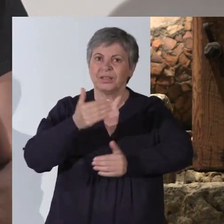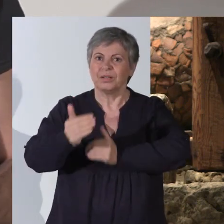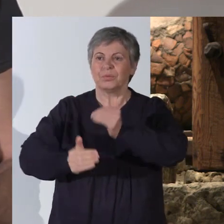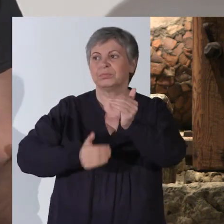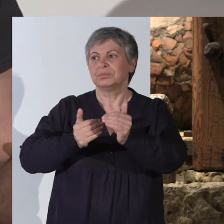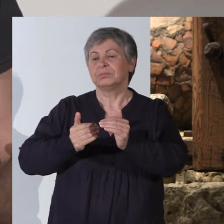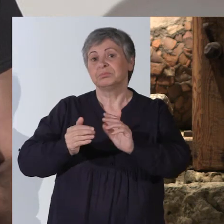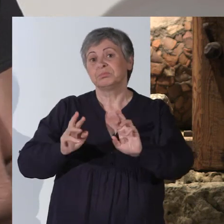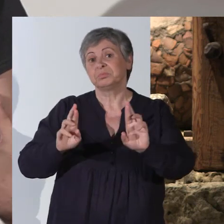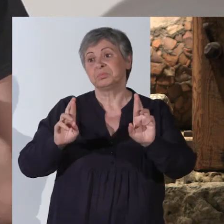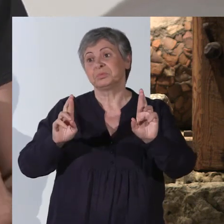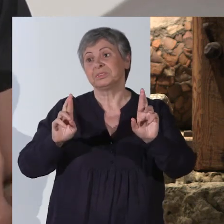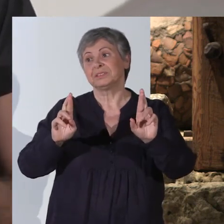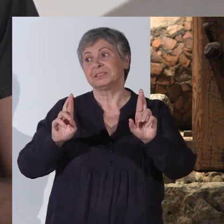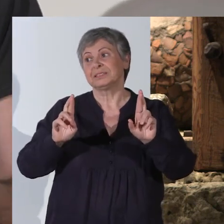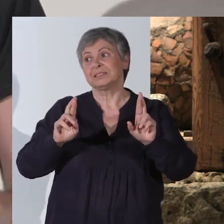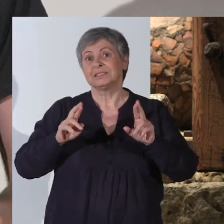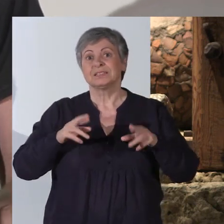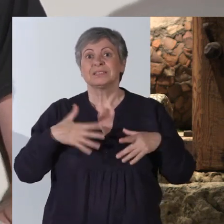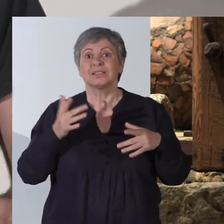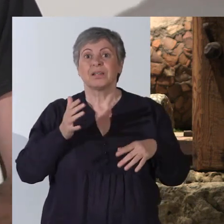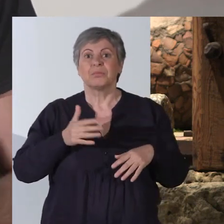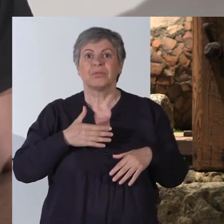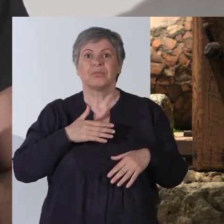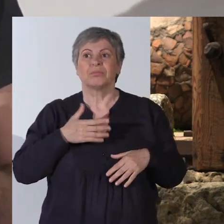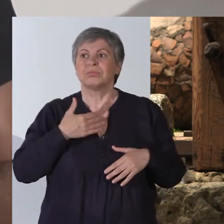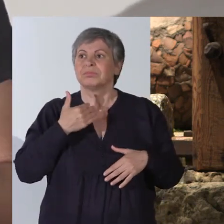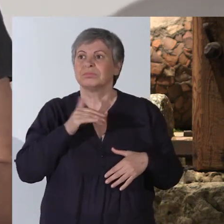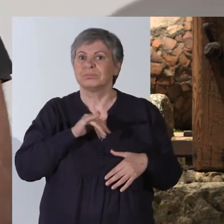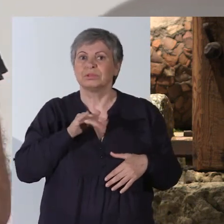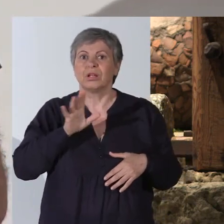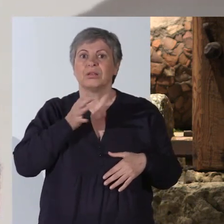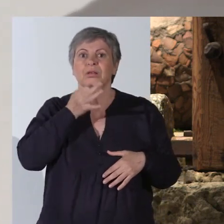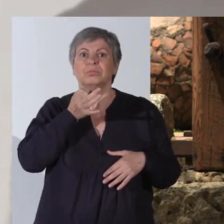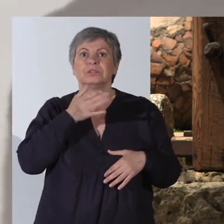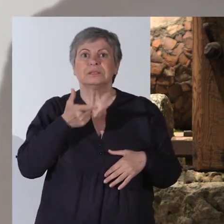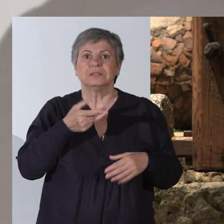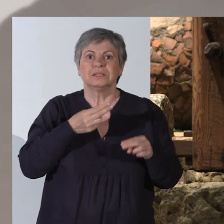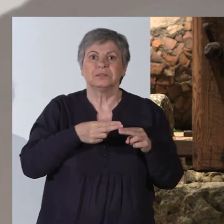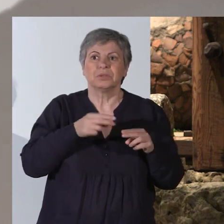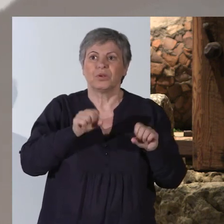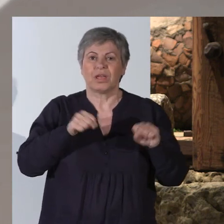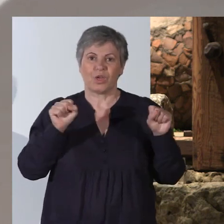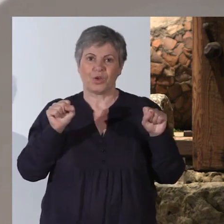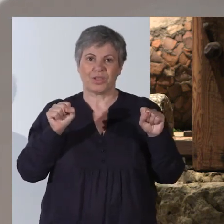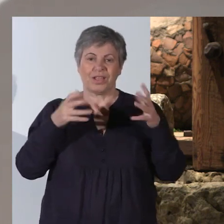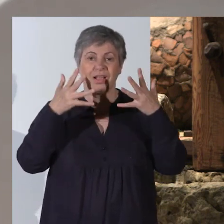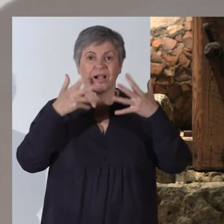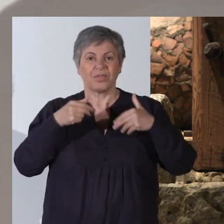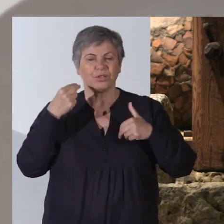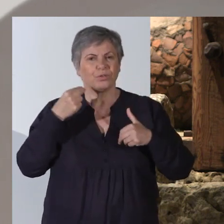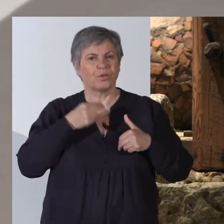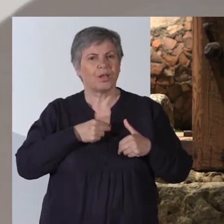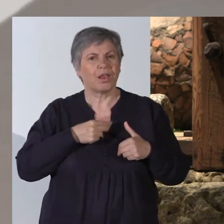μακάρι να μην μπορέσω και ποτέ να πω ακριβώς ποιο ήτανε δηλαδή δεν ξέρω αν είναι και σημαντικό σαν θέατρο κωφών ελλάδος